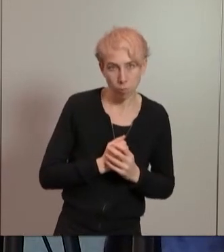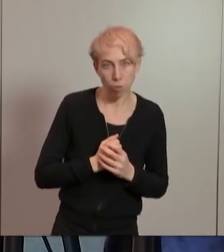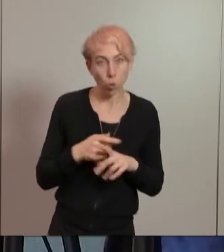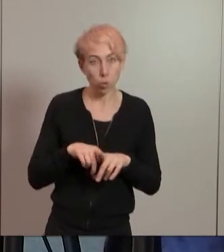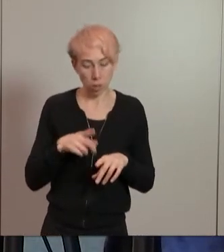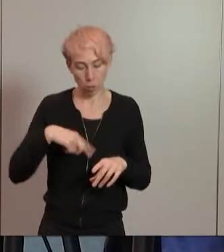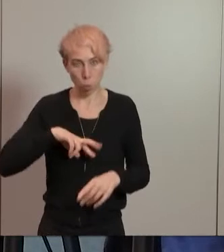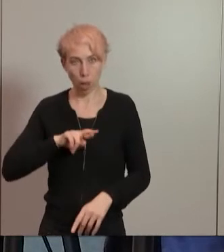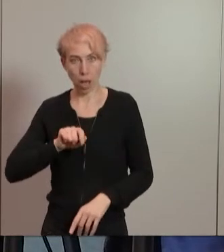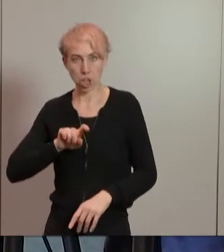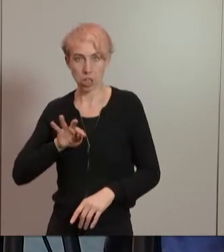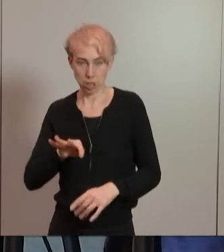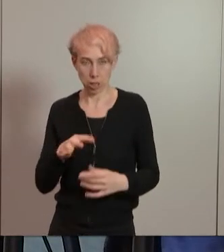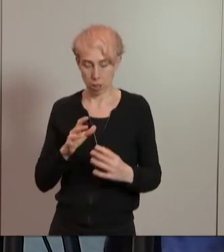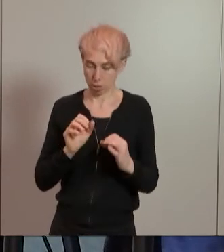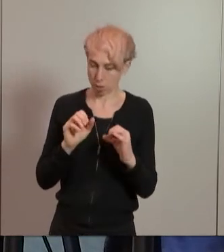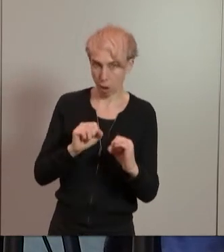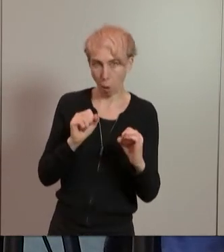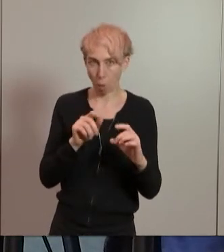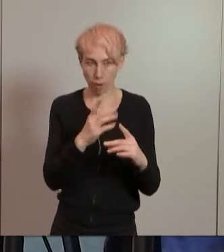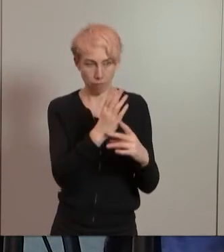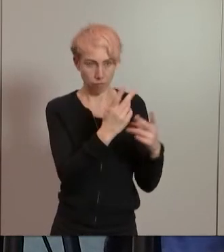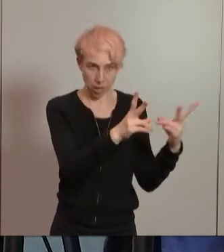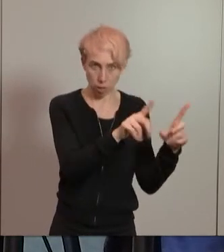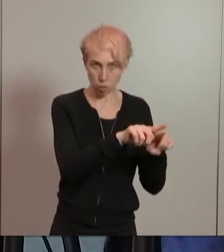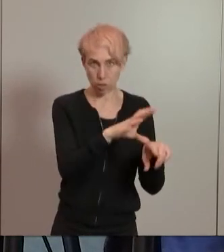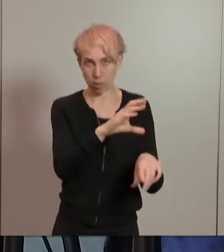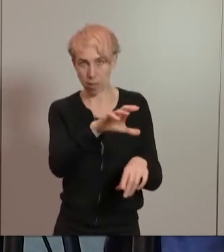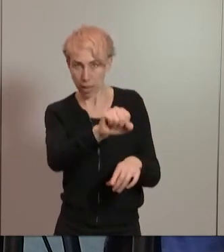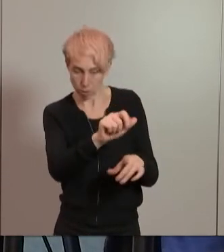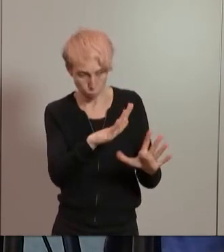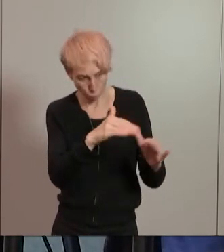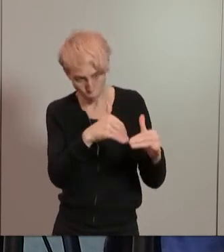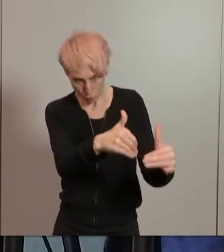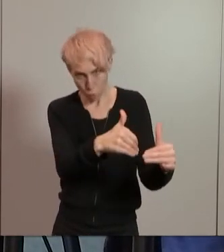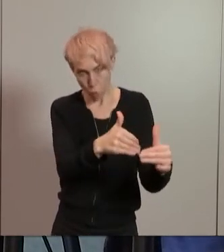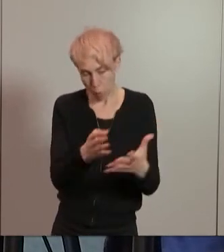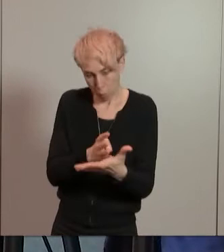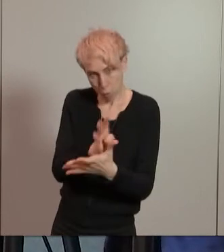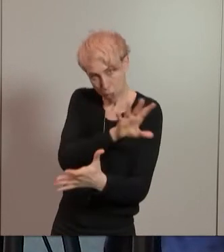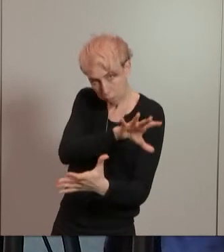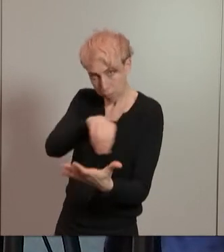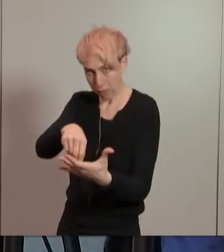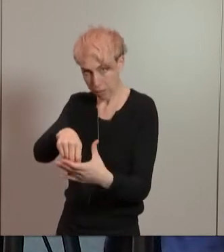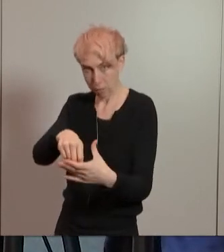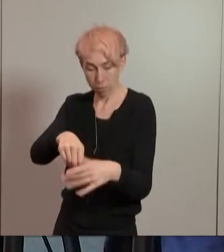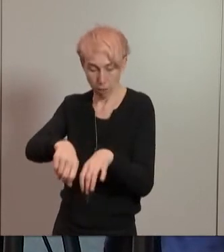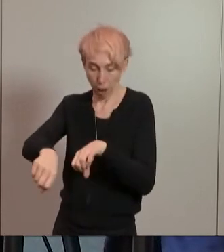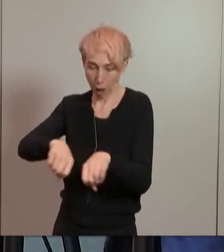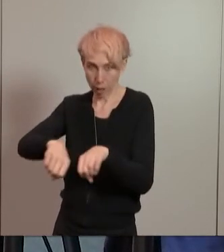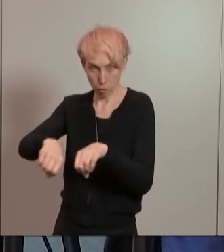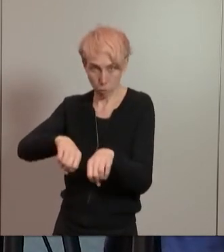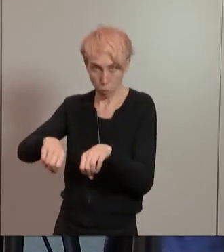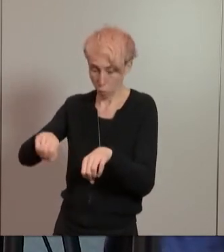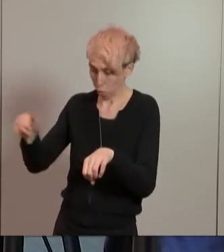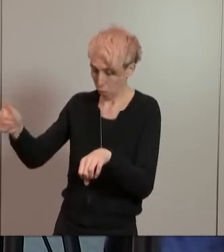volonté réaffirmée de la ville et du CCAS de continuer à participer aux projets et actions mis en place par